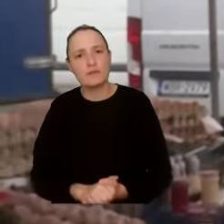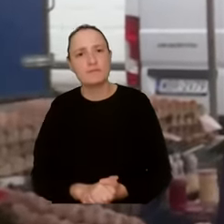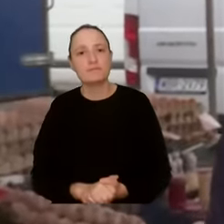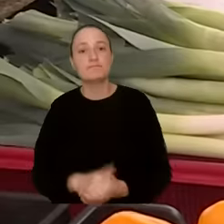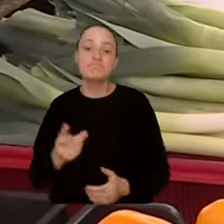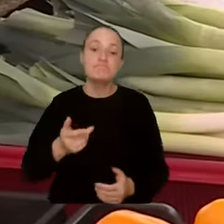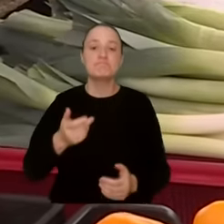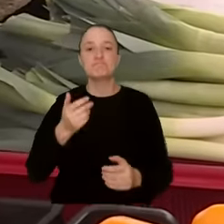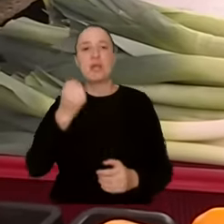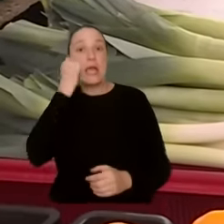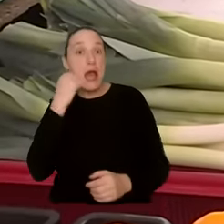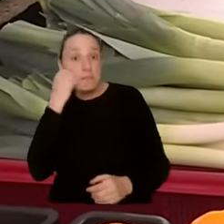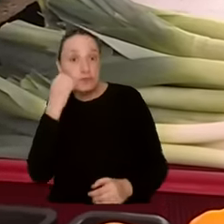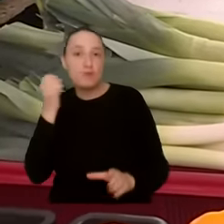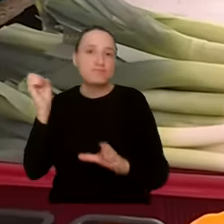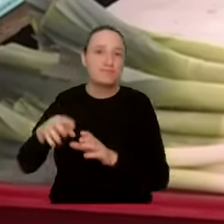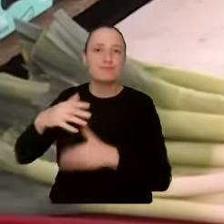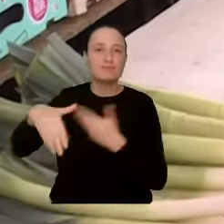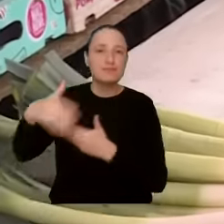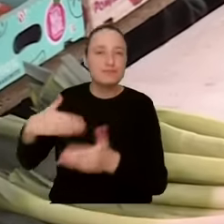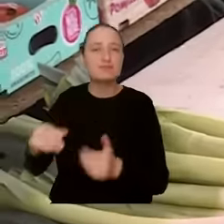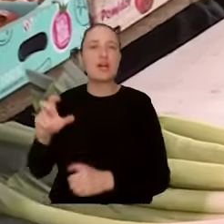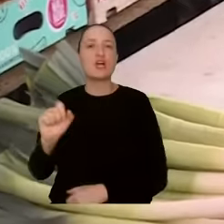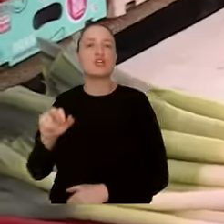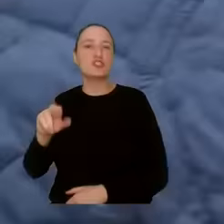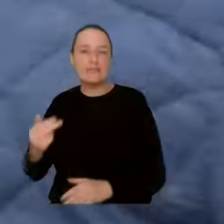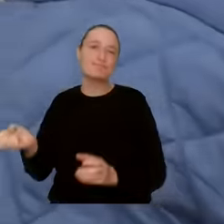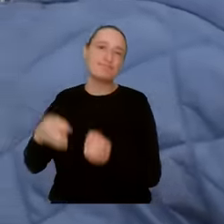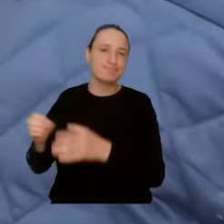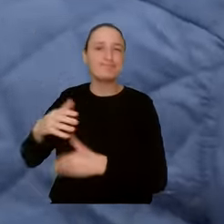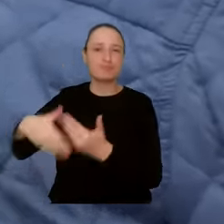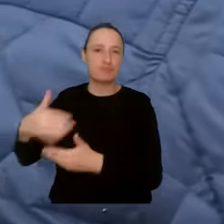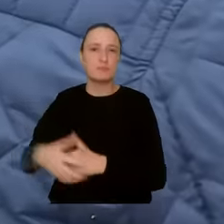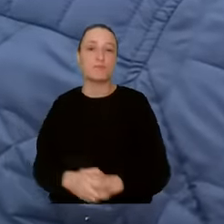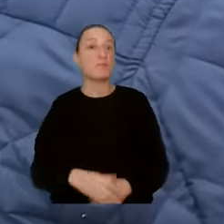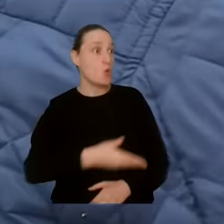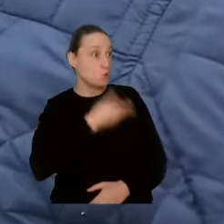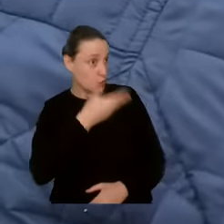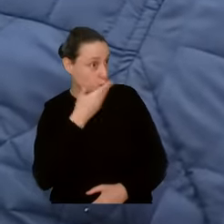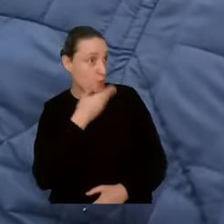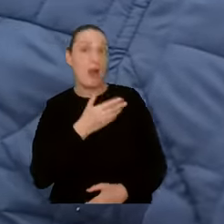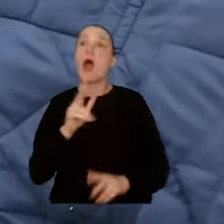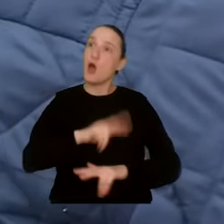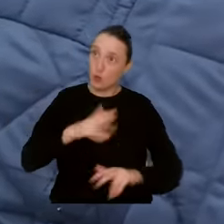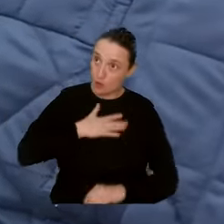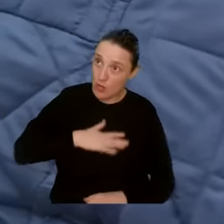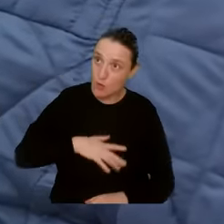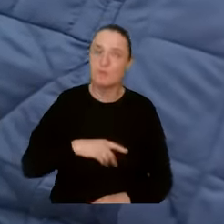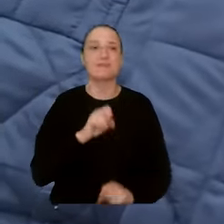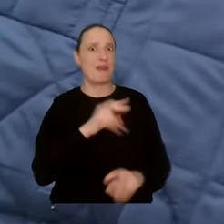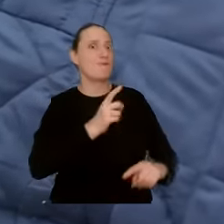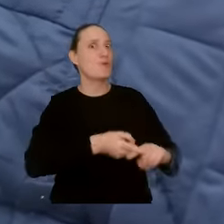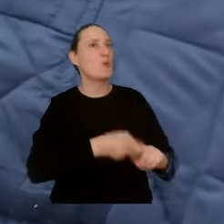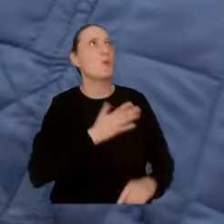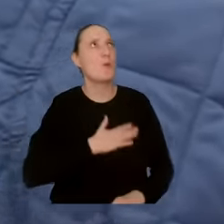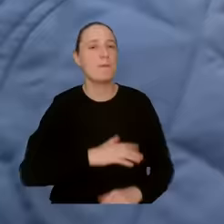Dodaję jabłuszko i chrzan. Samo zdrowie. No, często gotuję zupy. Rodzina lubi? Lubi. Wnuczek lubi.